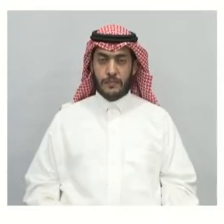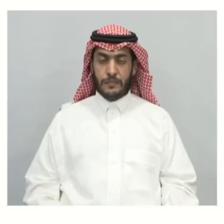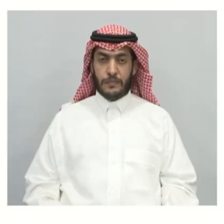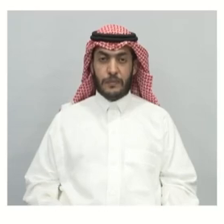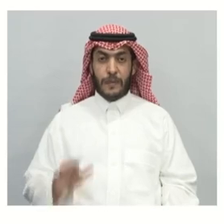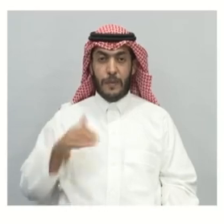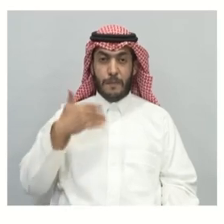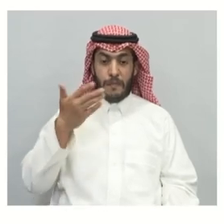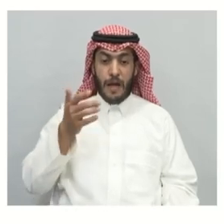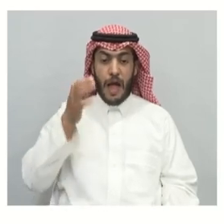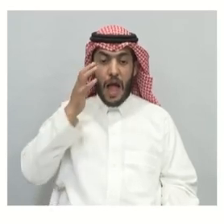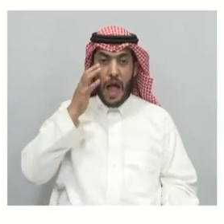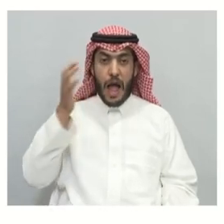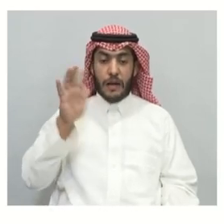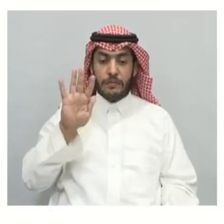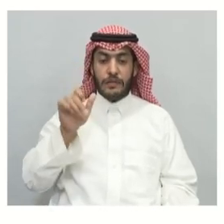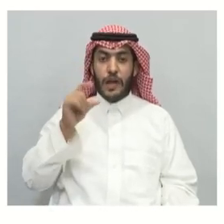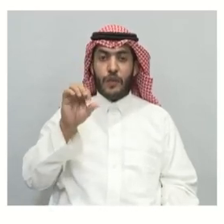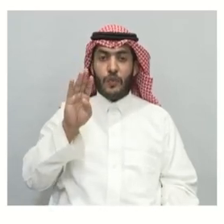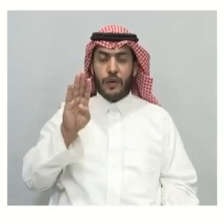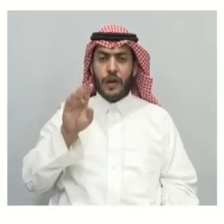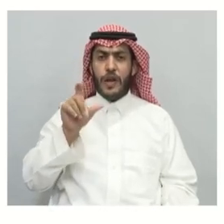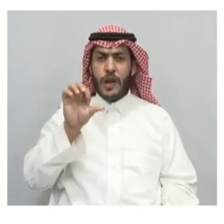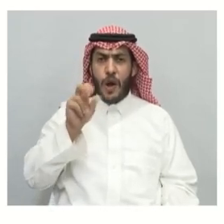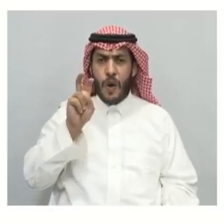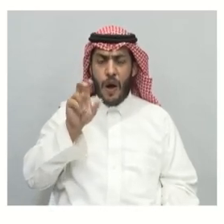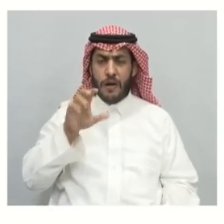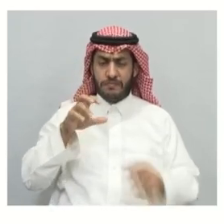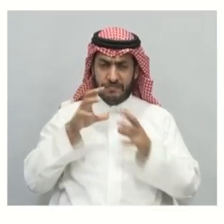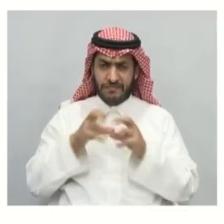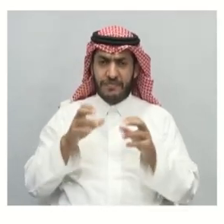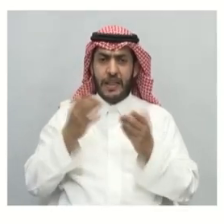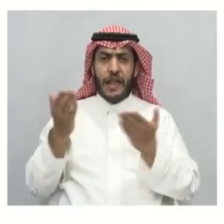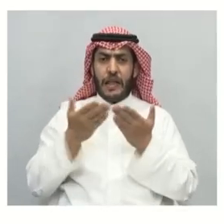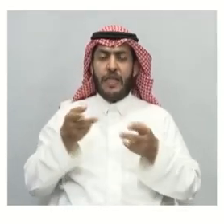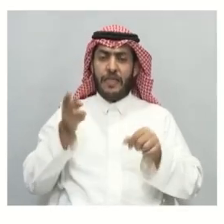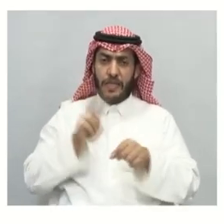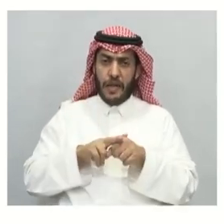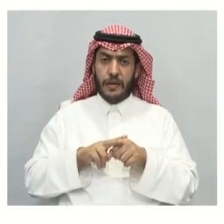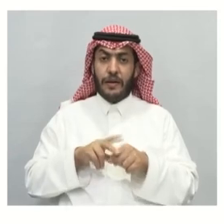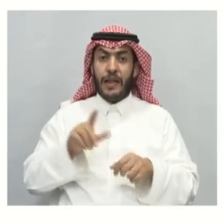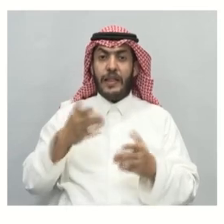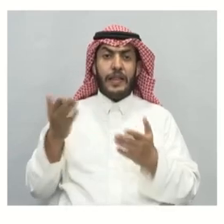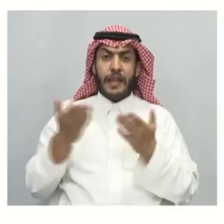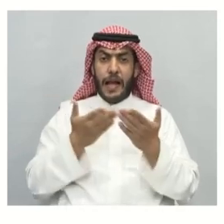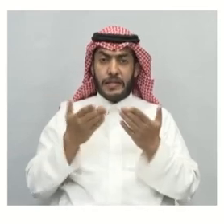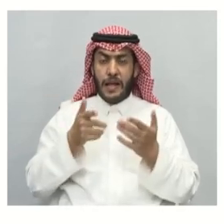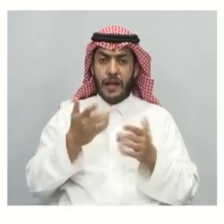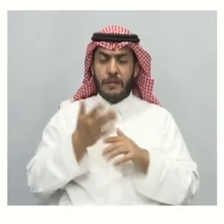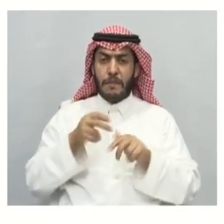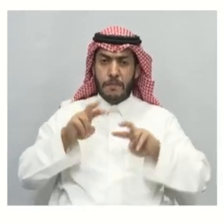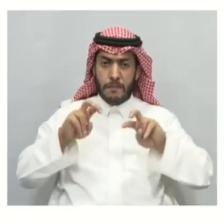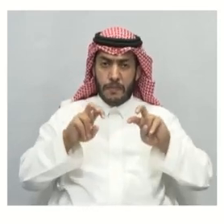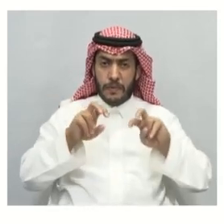بعد ذلك جاء العالم شادوك اخذ النواه مره ثانيه وسوى دراسات عليها هذه الدراسات من